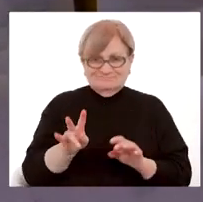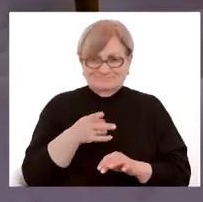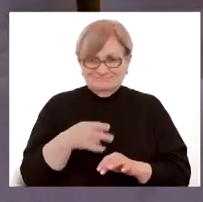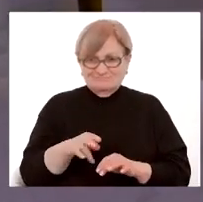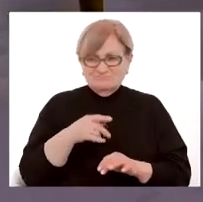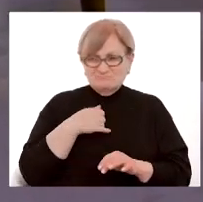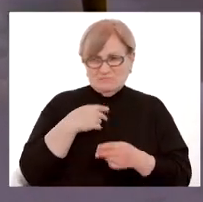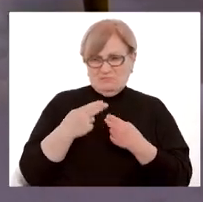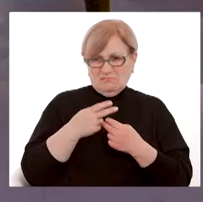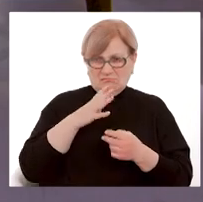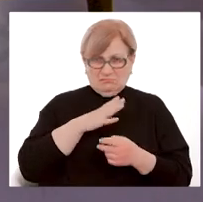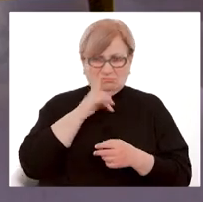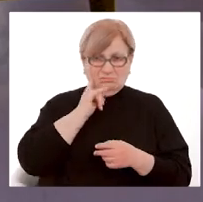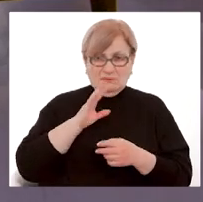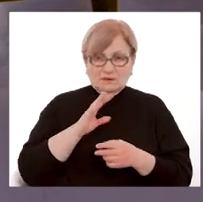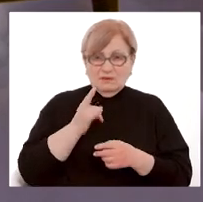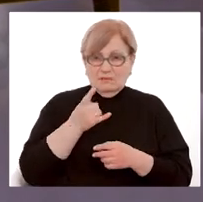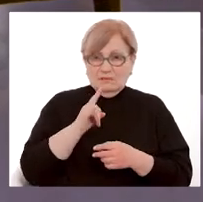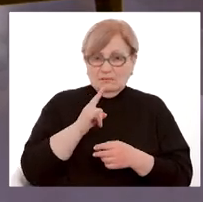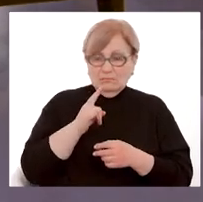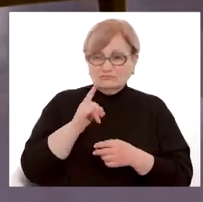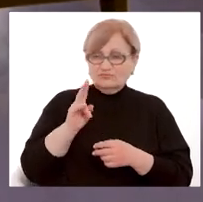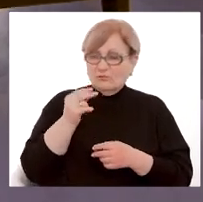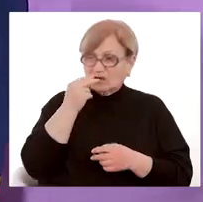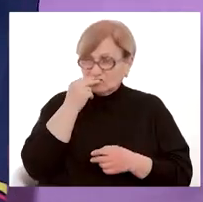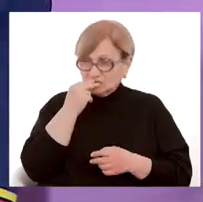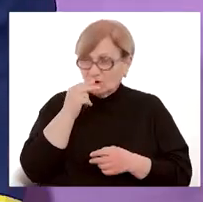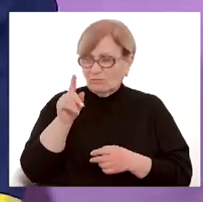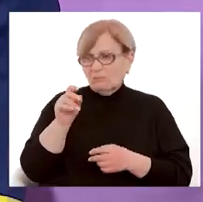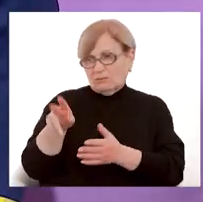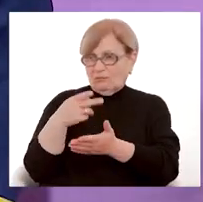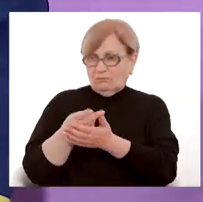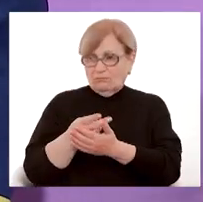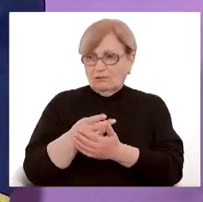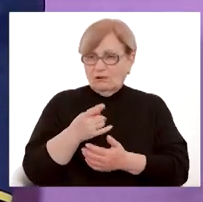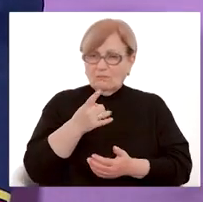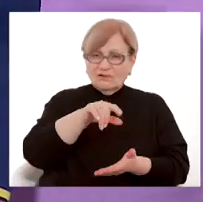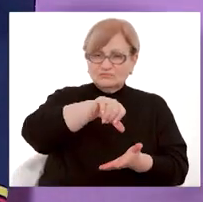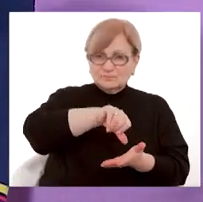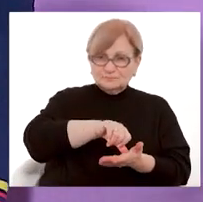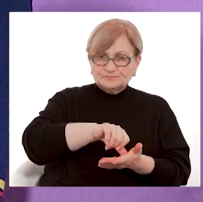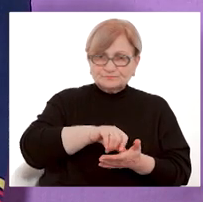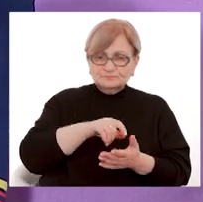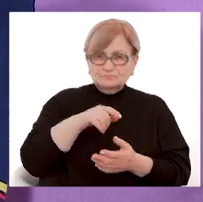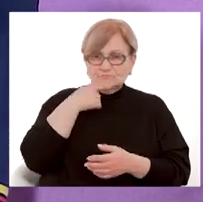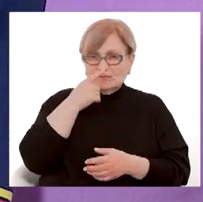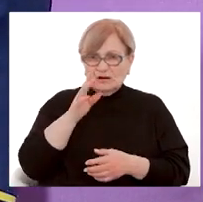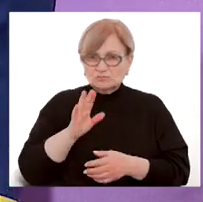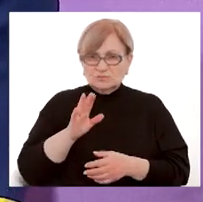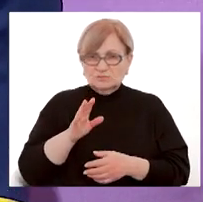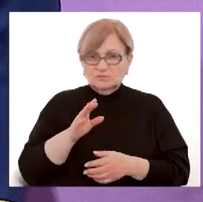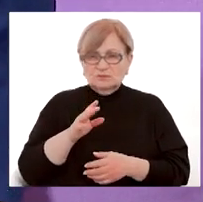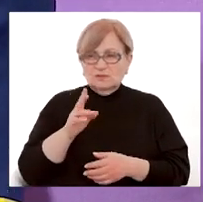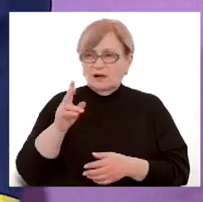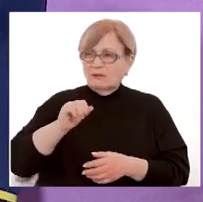რომელიმე პროდუქტმა ცუდად იმოქმედა ბავშვზე, ხო? აი ცუდად გახდა მაგალითად, ხო? ან მის თანდასწრებით სასრულია, რომ არ თქვათ, რომ აი